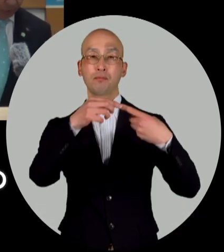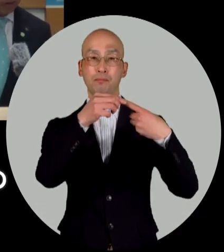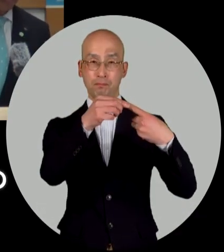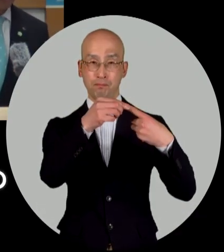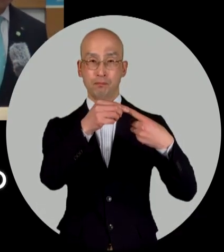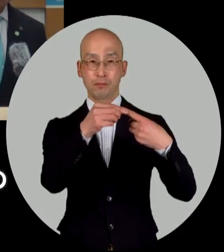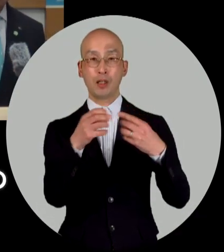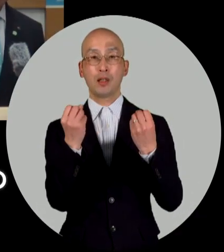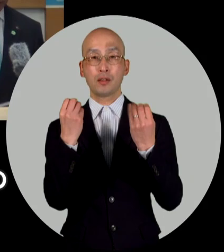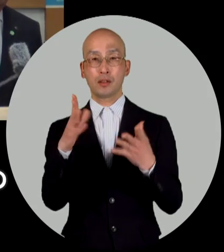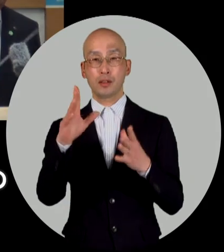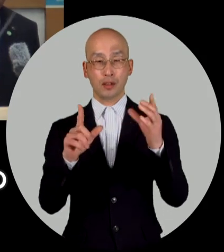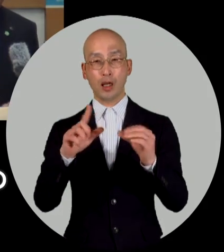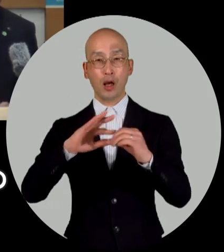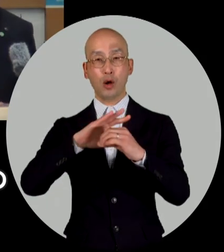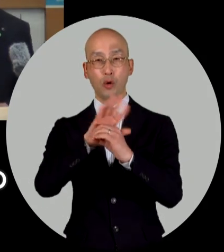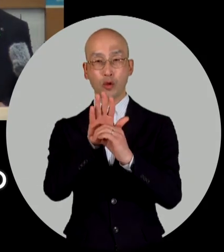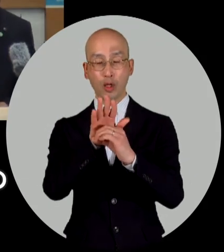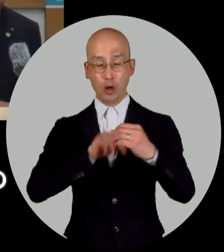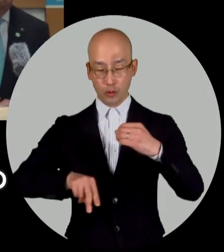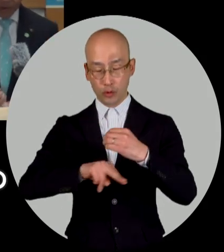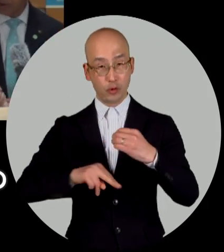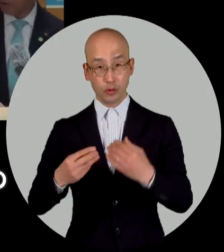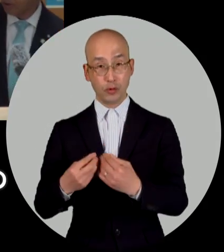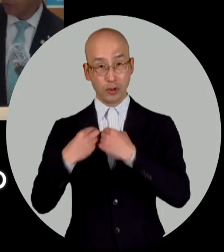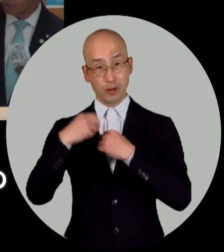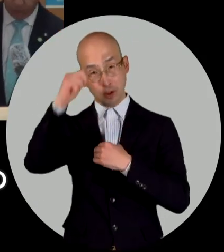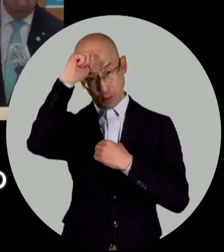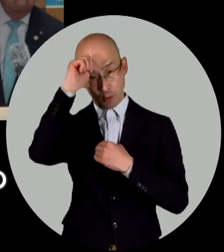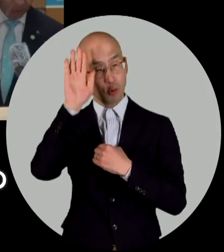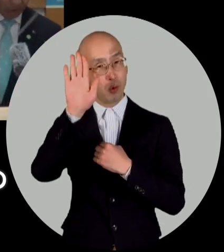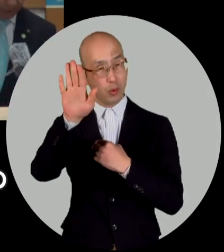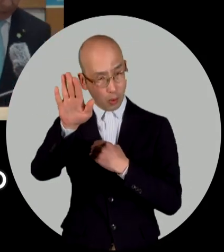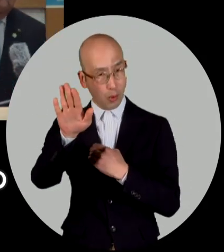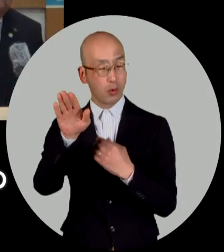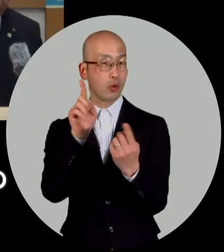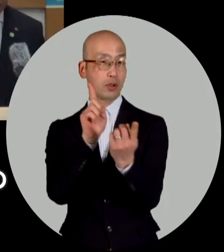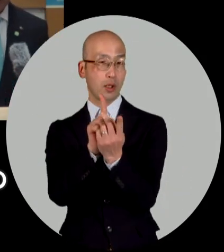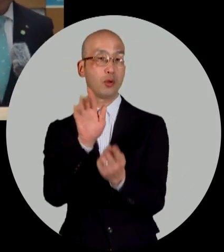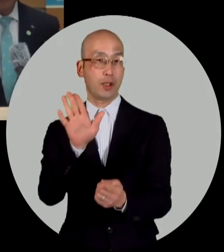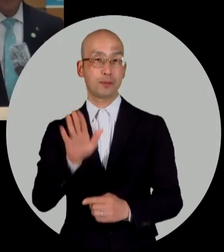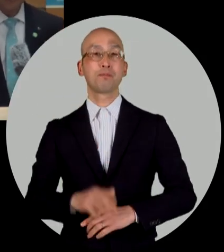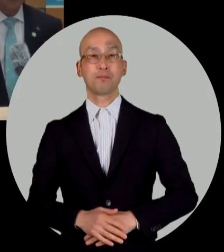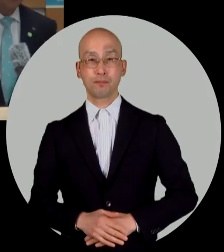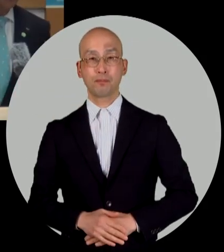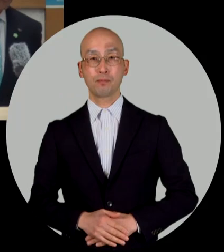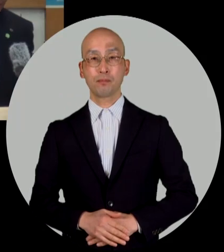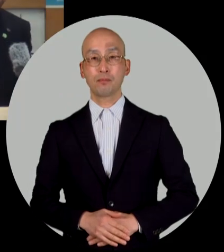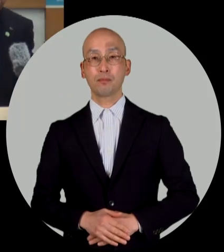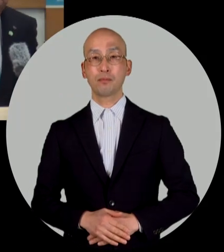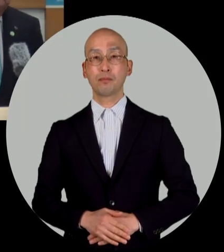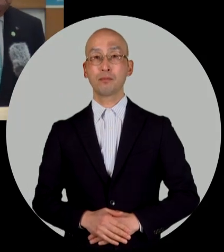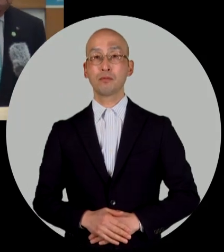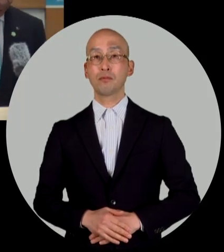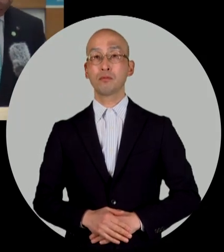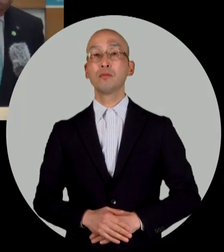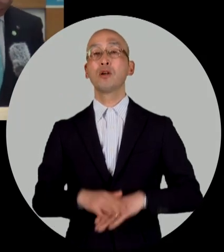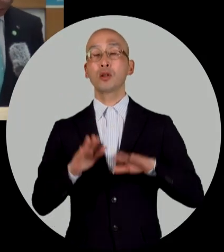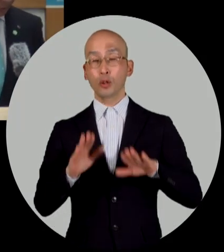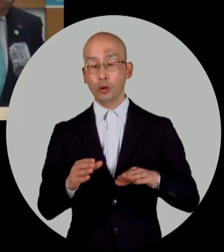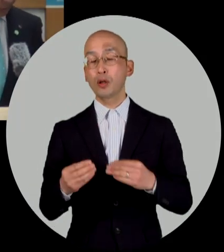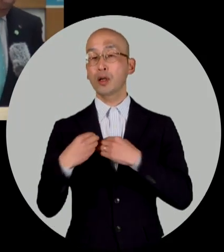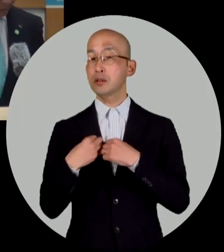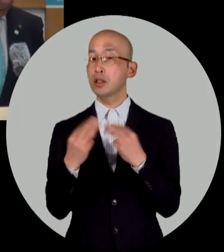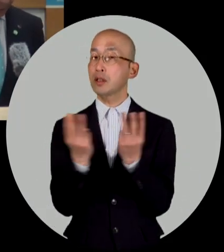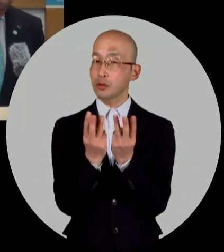新型コロナウイルス感染症への当面の対応についてということでございます。今日は感染者数の数